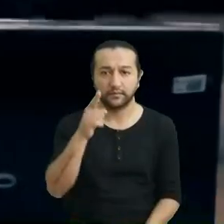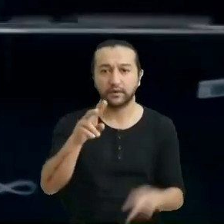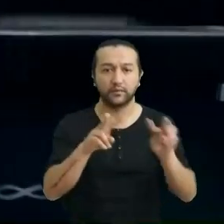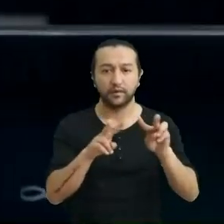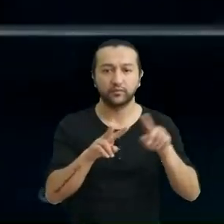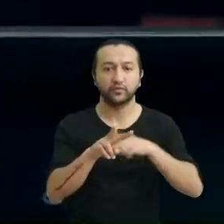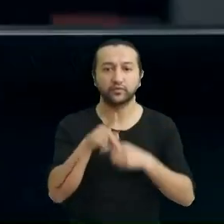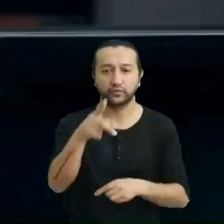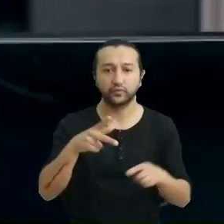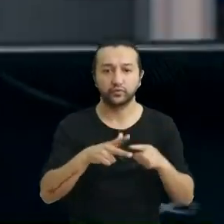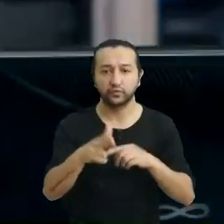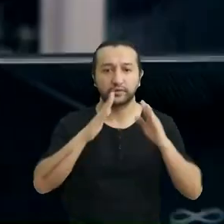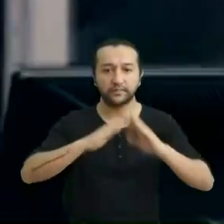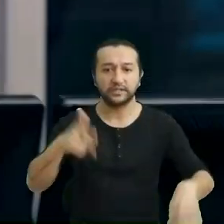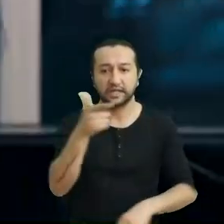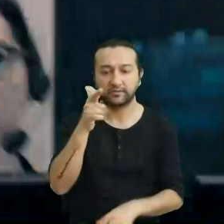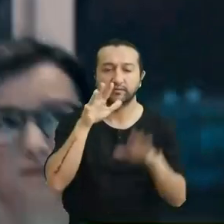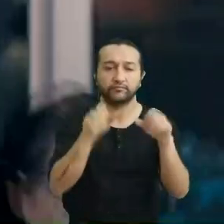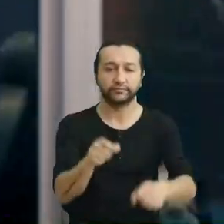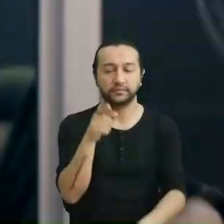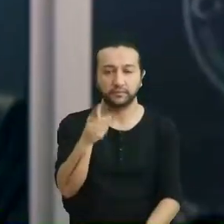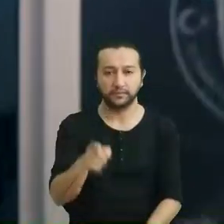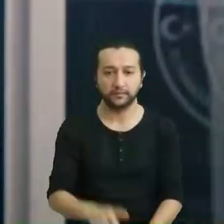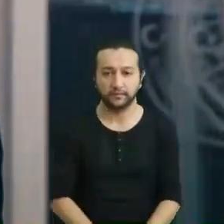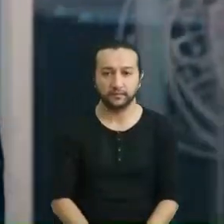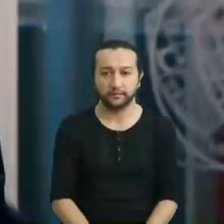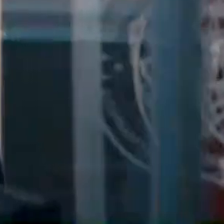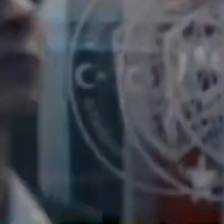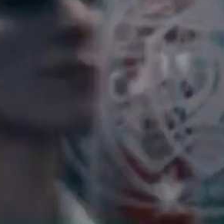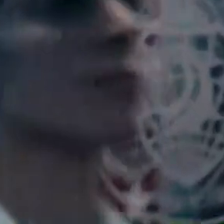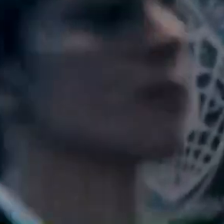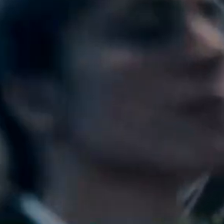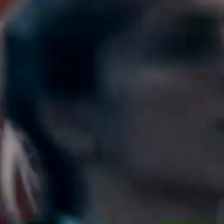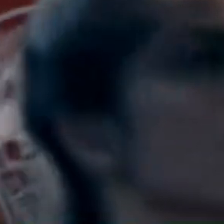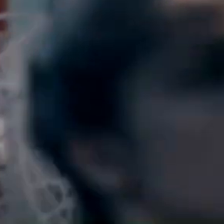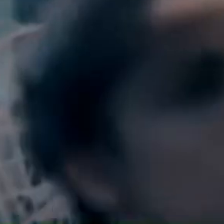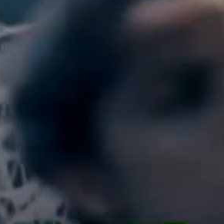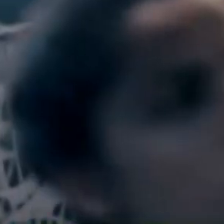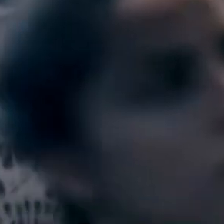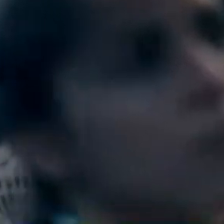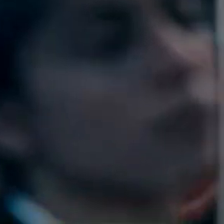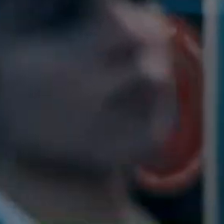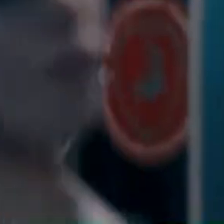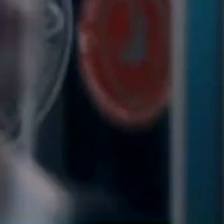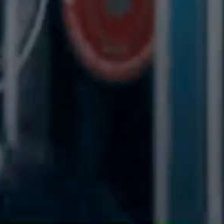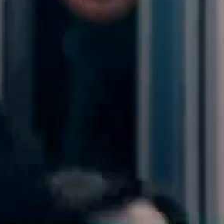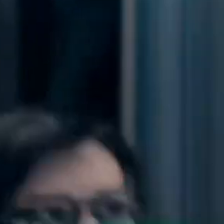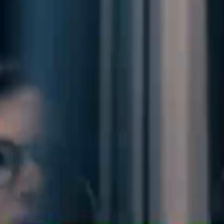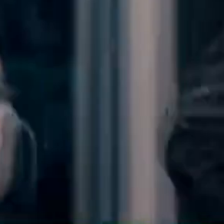Mahmut Yonca. Sünnet baskınında kameraya takılmıştı. Murat gözlerini kırpmadan ekrana bakmakta.